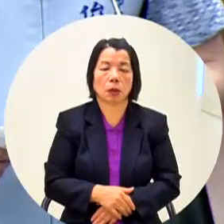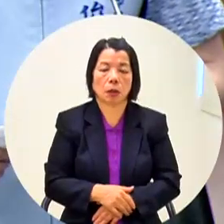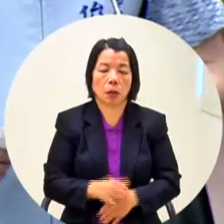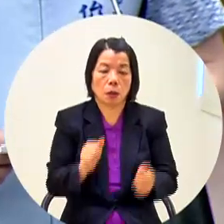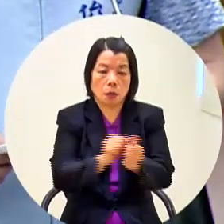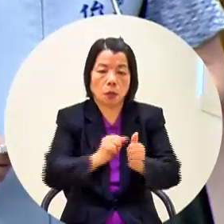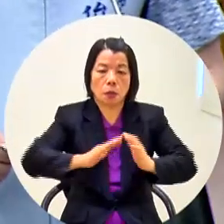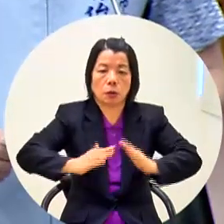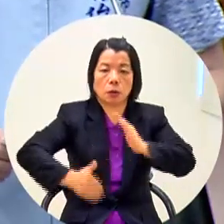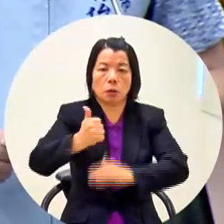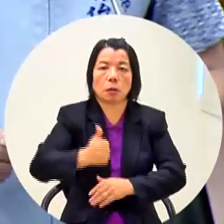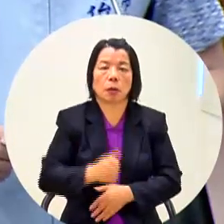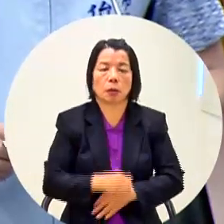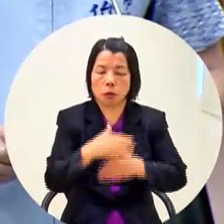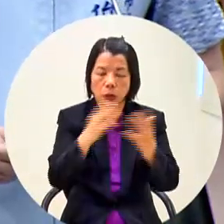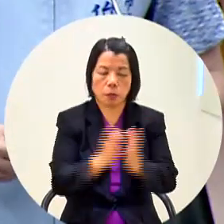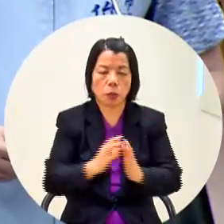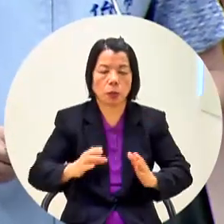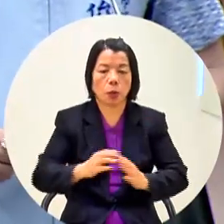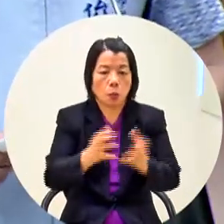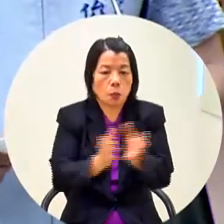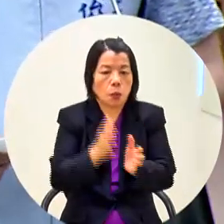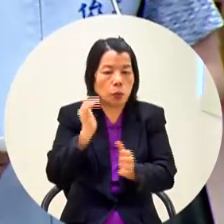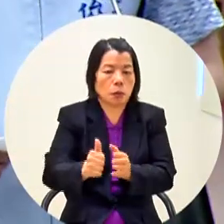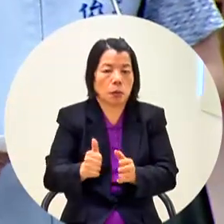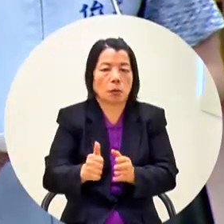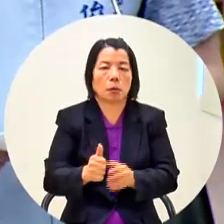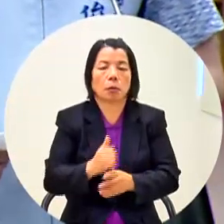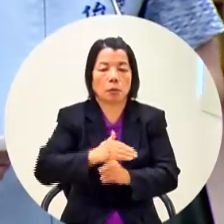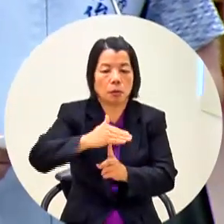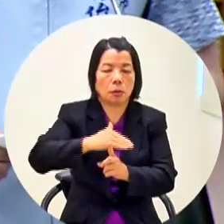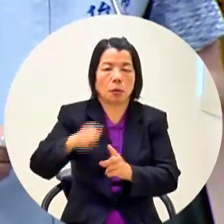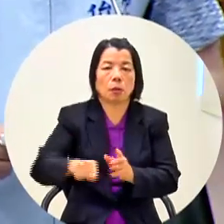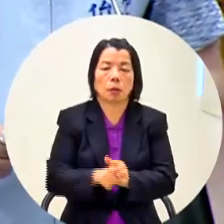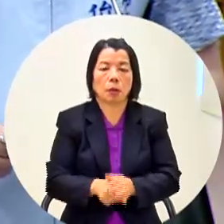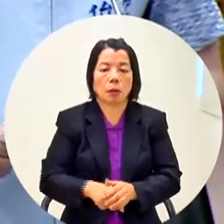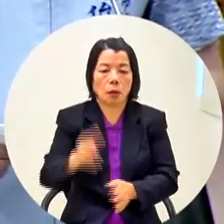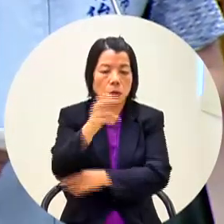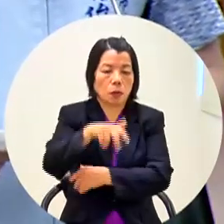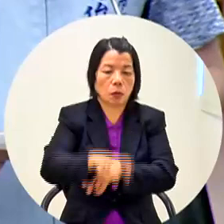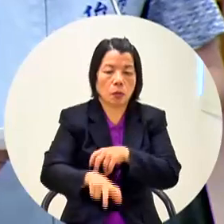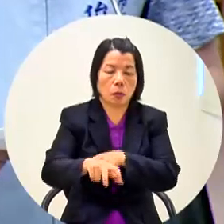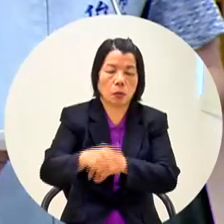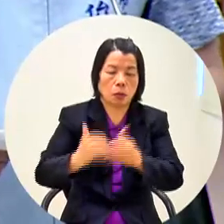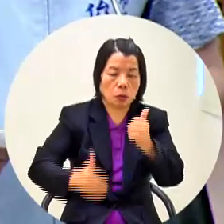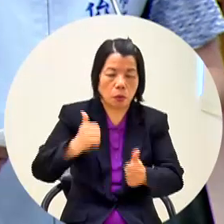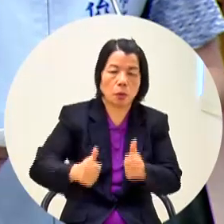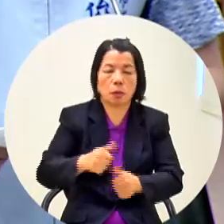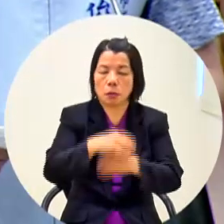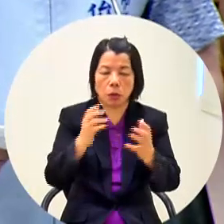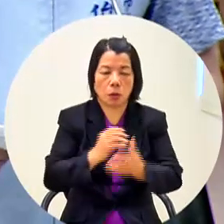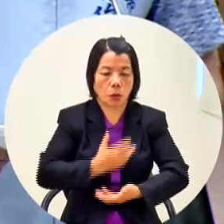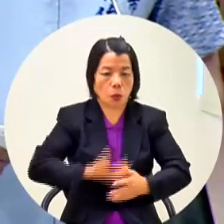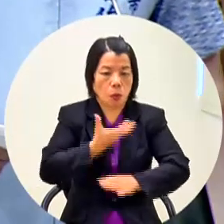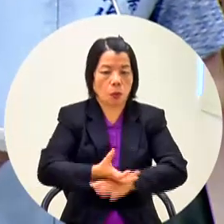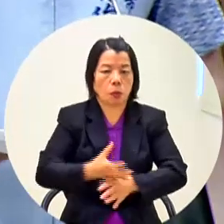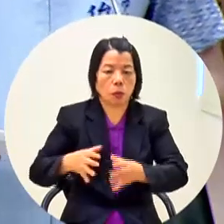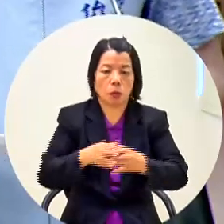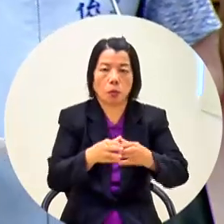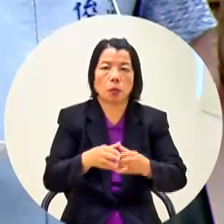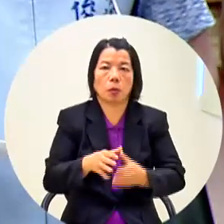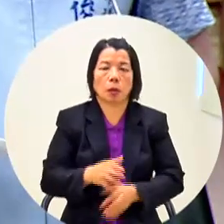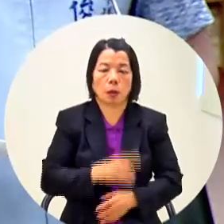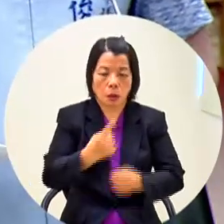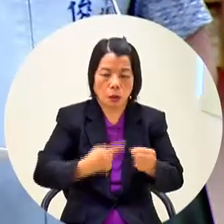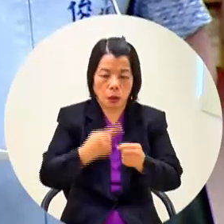长，拢是部长级的，啊，所有的局处长拢是遮优秀、遮用心的团队。我相信这一冬外